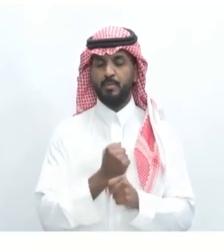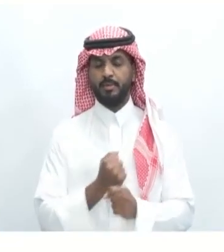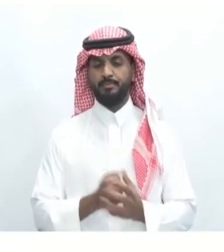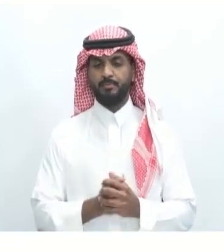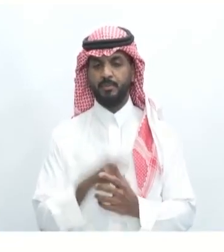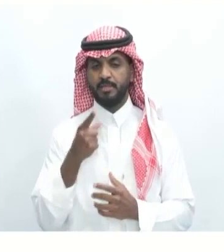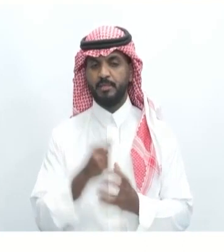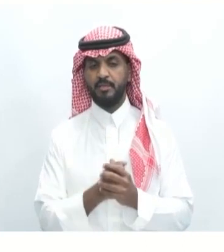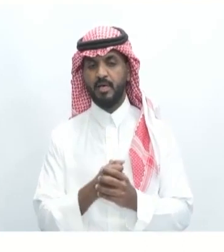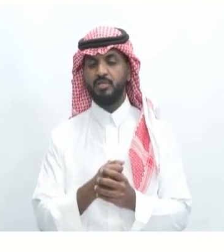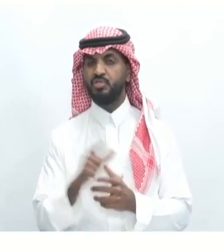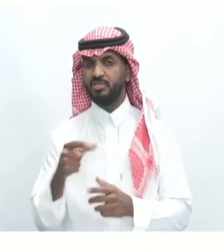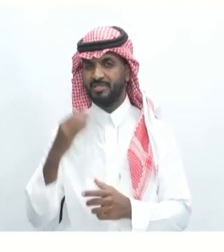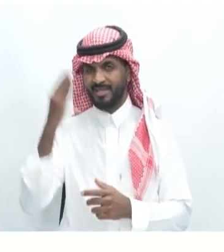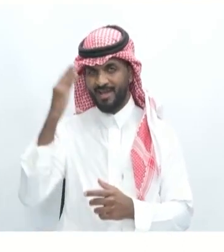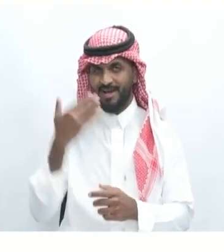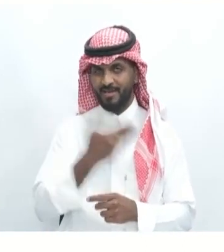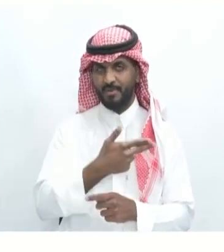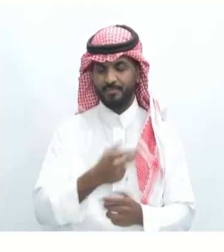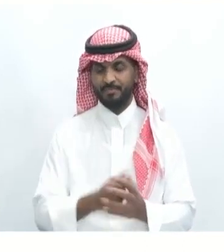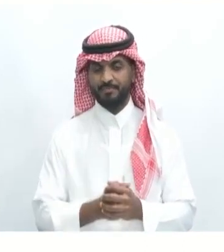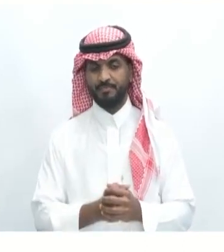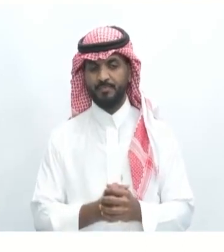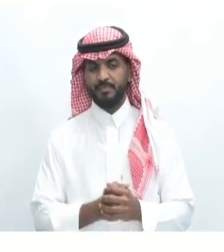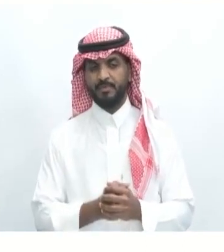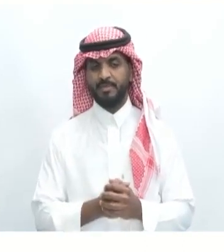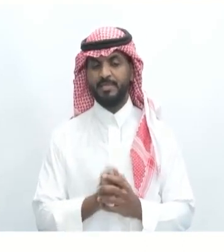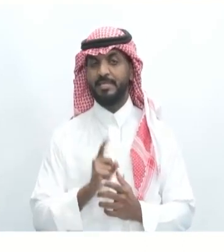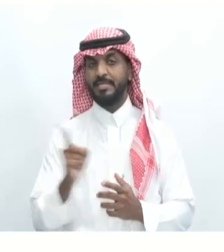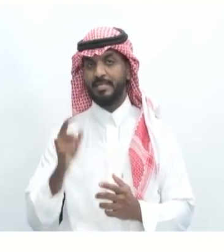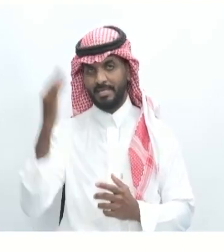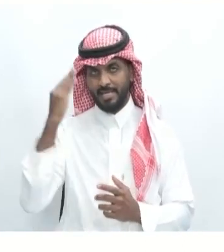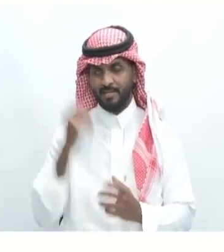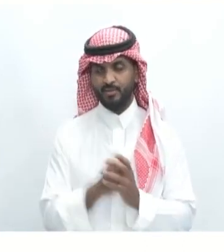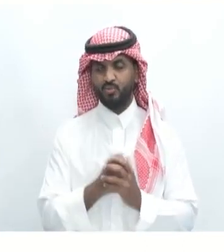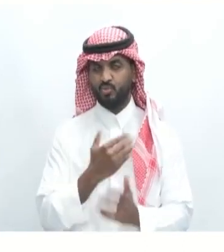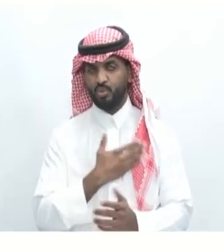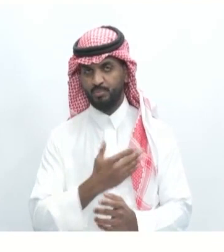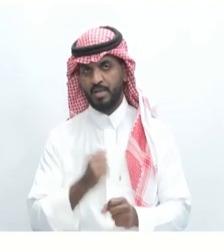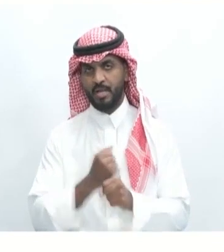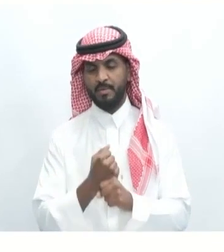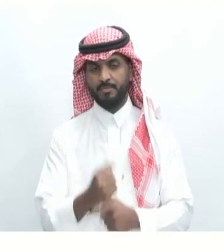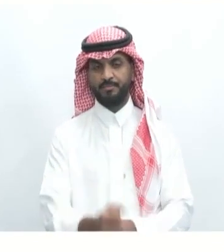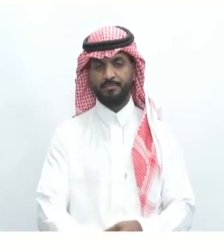وعندما نتحدث عن غائبه احسنتم ممتاز نقول هي ماذا تحب